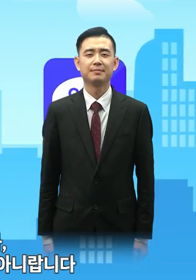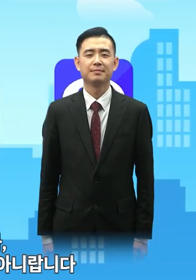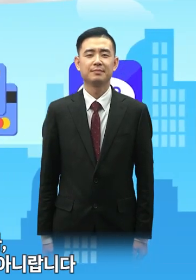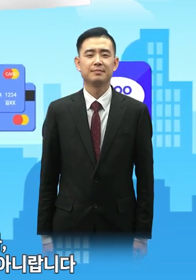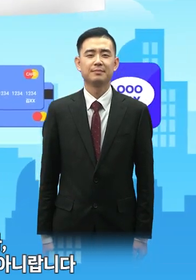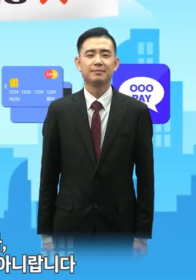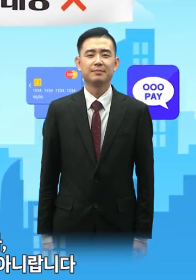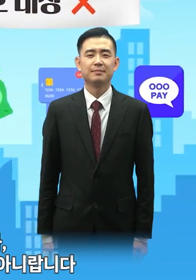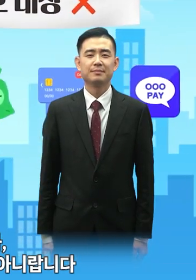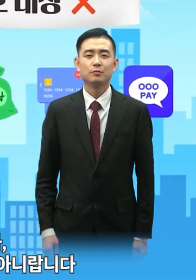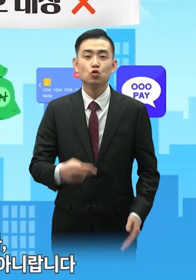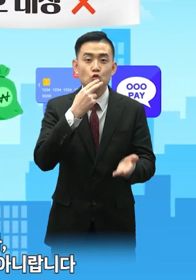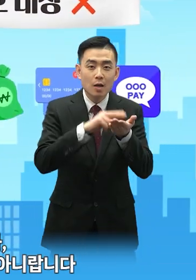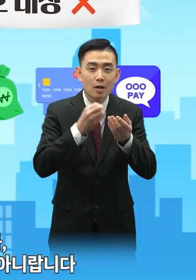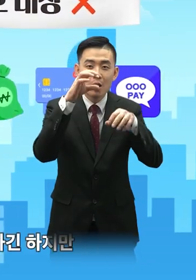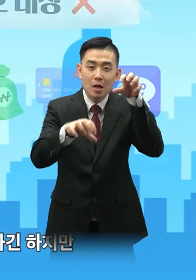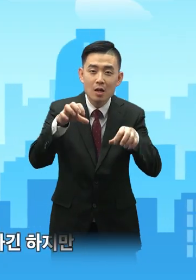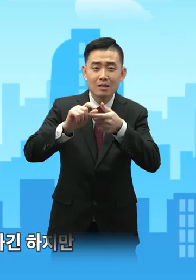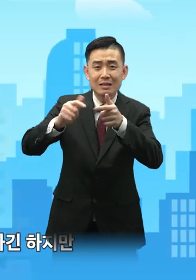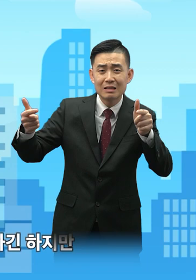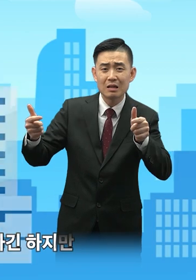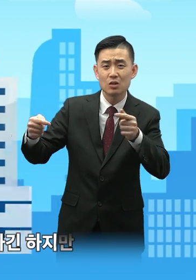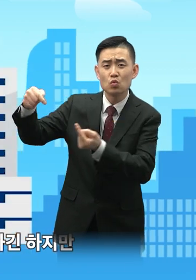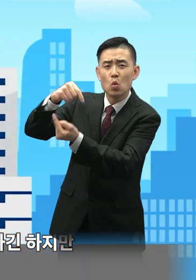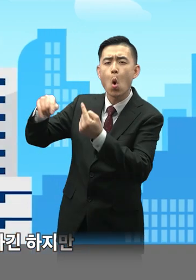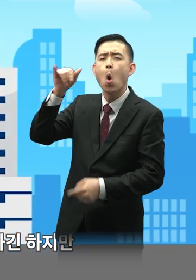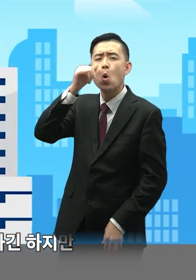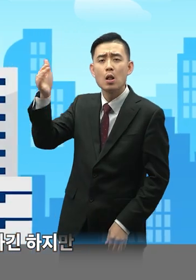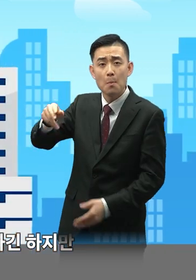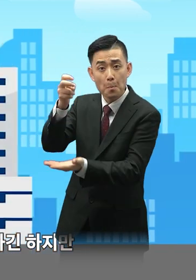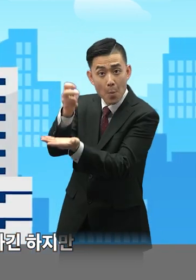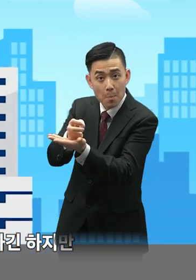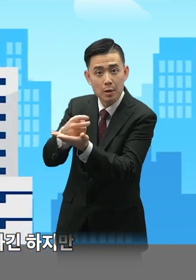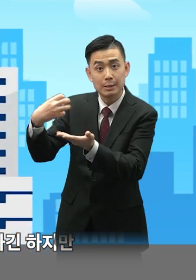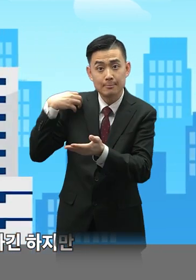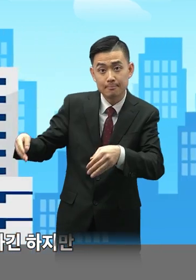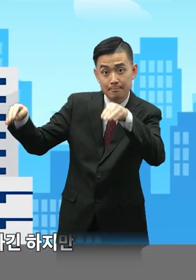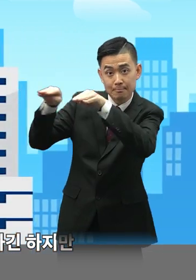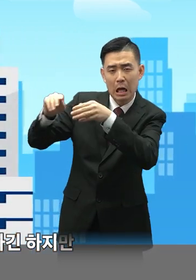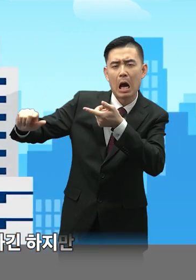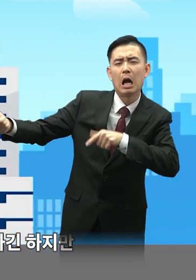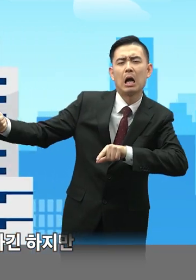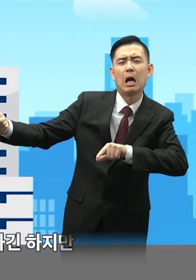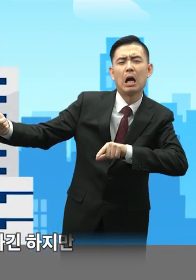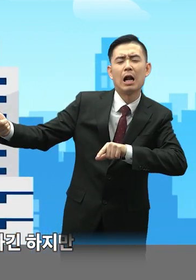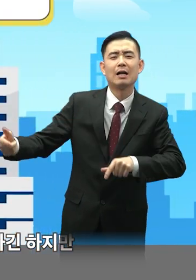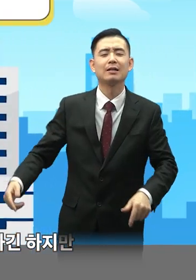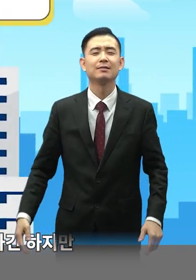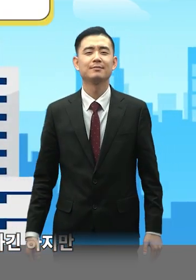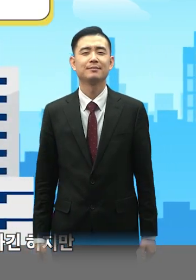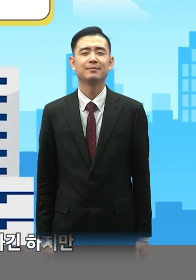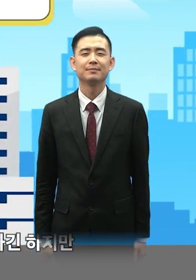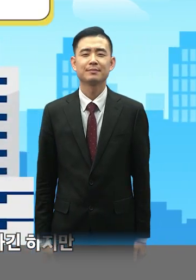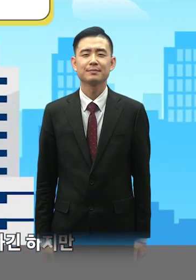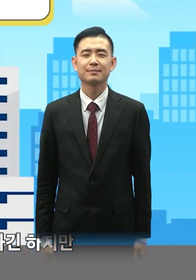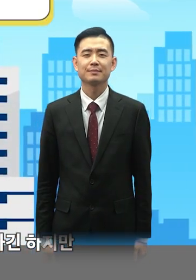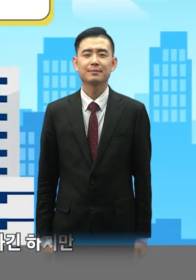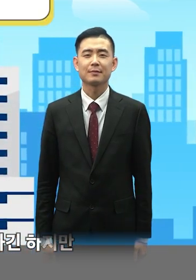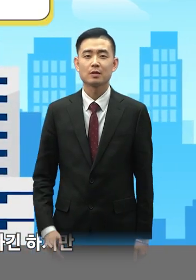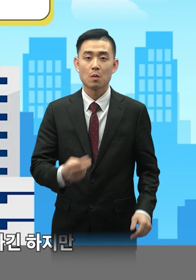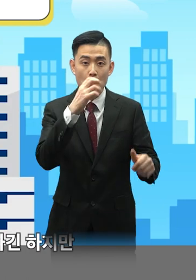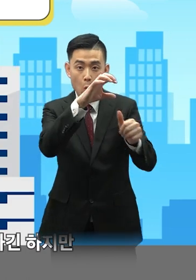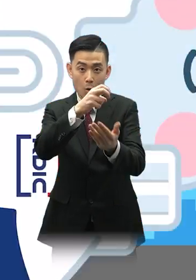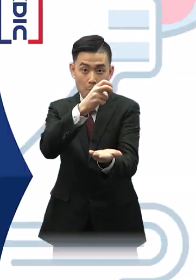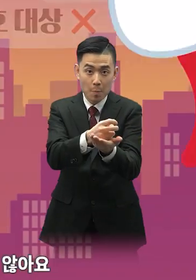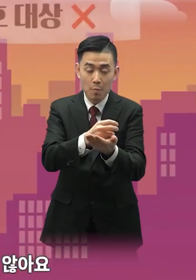대상이 아니랍니다. 부채국과 세마일금고도 예금자 보호제도를 운영하긴 하지만, 근거법, 담당기관이